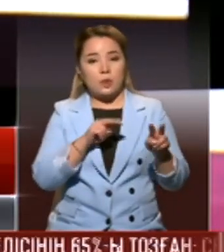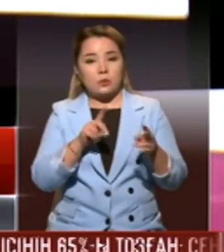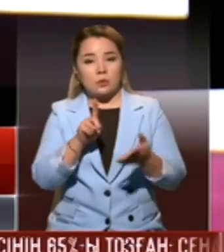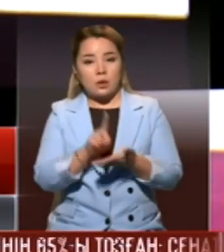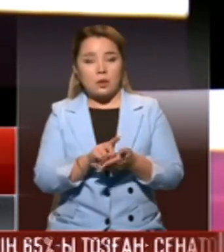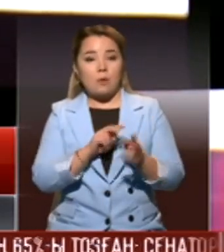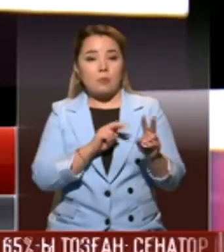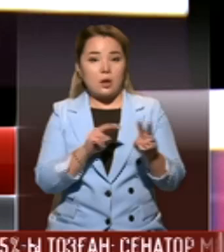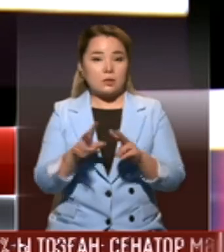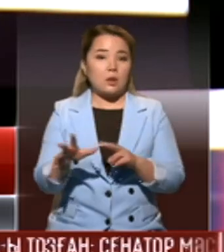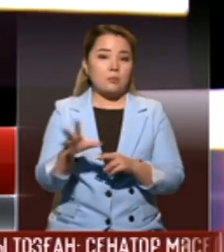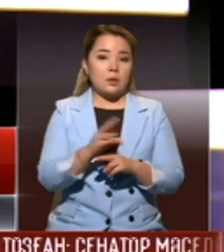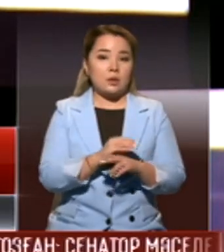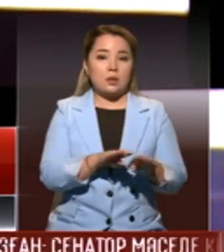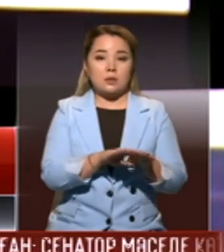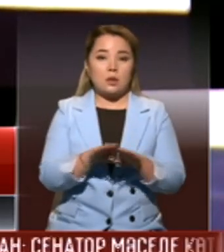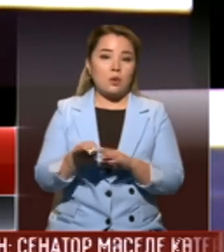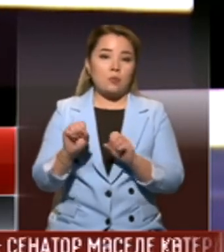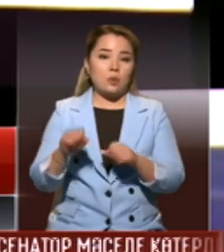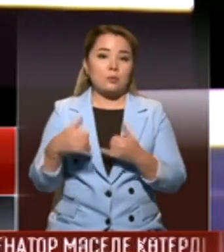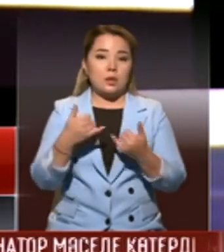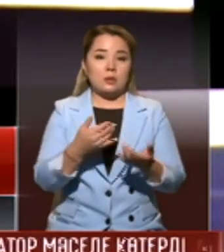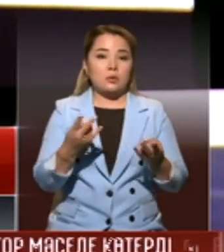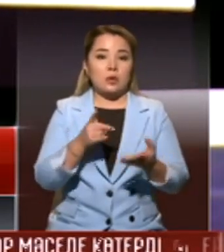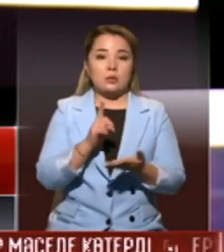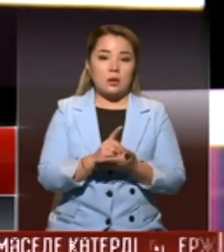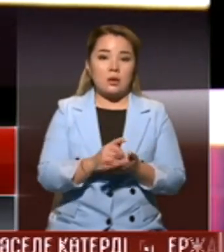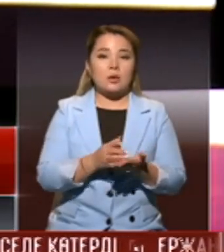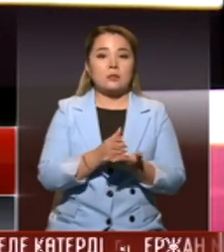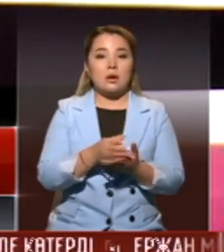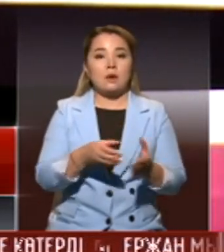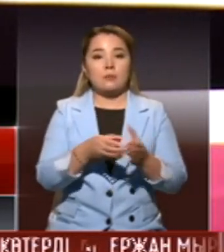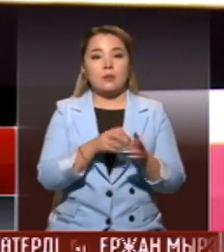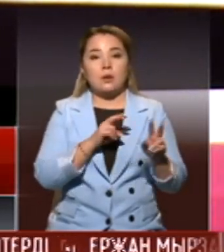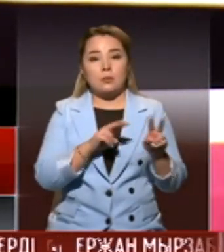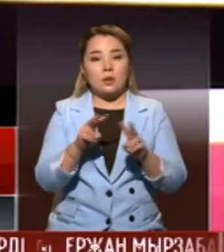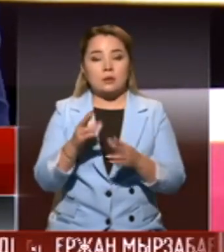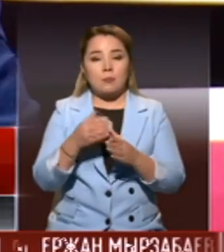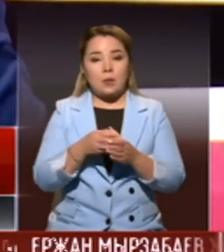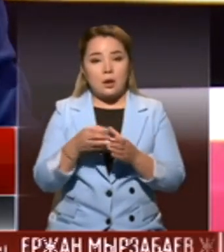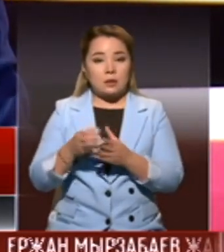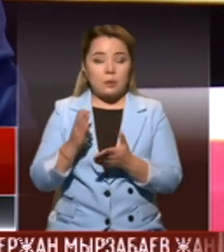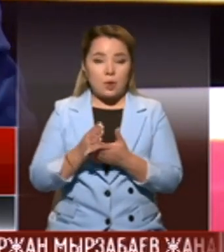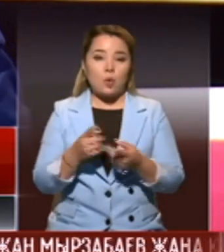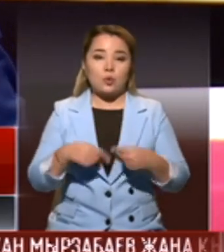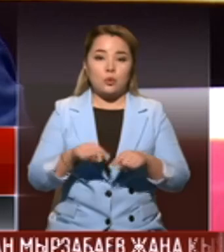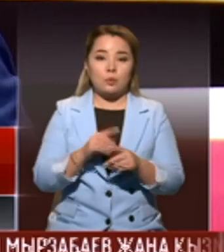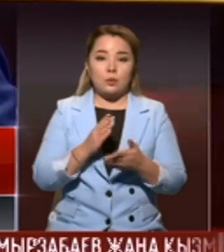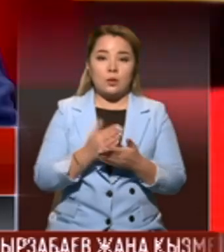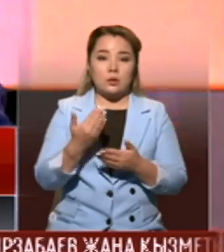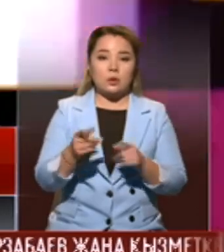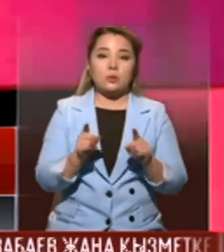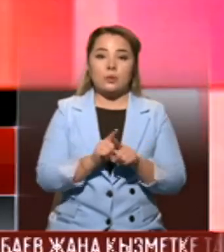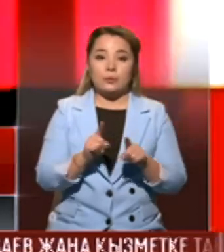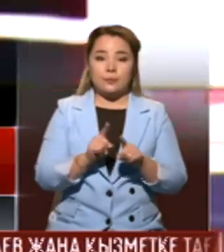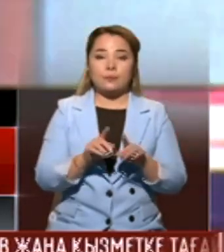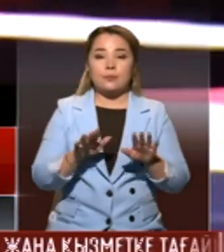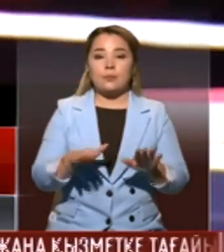Сосын бақылаушылардың барлығына тең мүмкіндік беру қажет. Ол мейлі саяси партияныкі болсын, мейлі ұйымдыкі болсын. Бұл